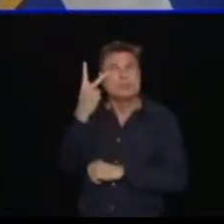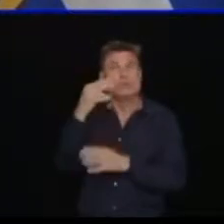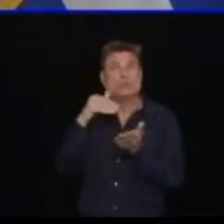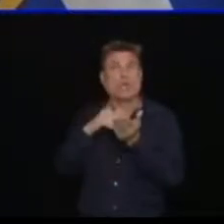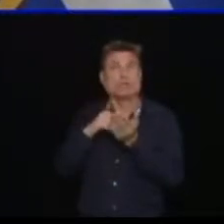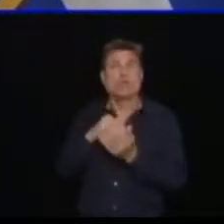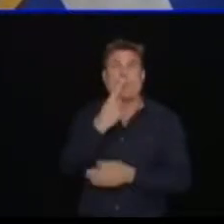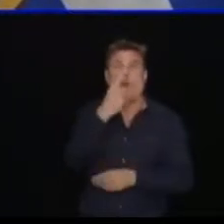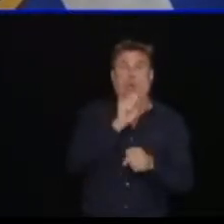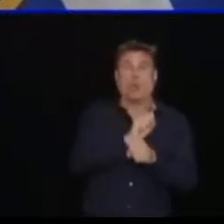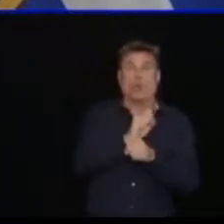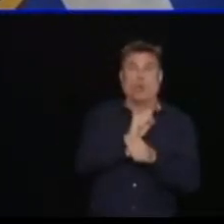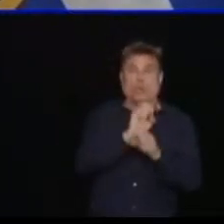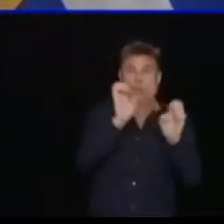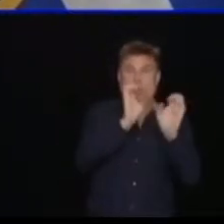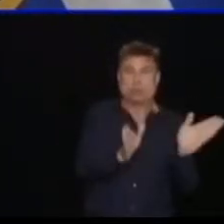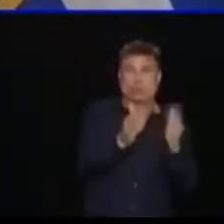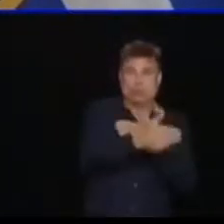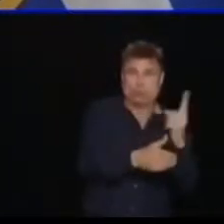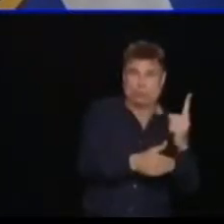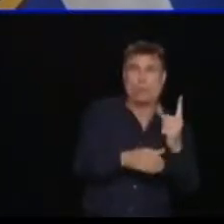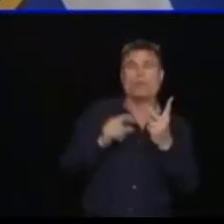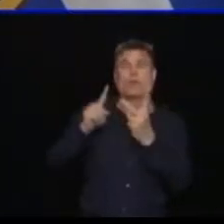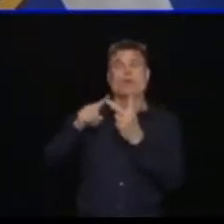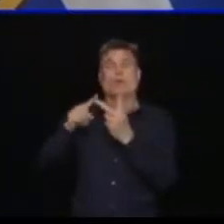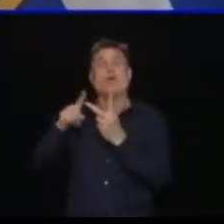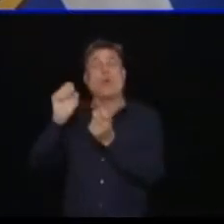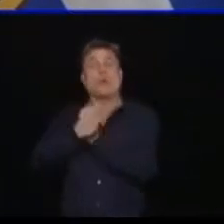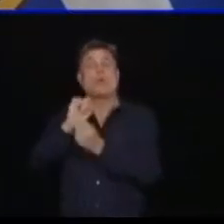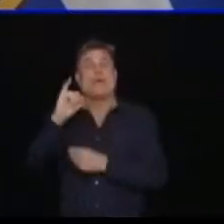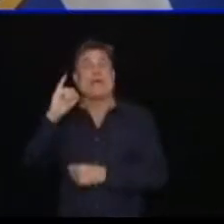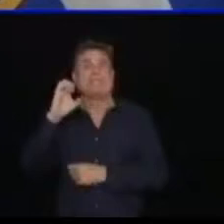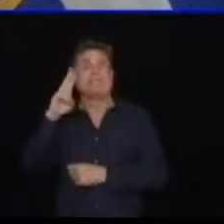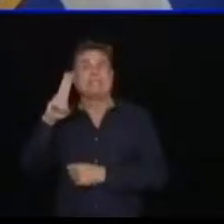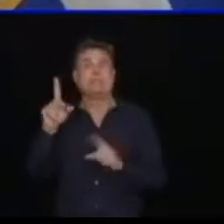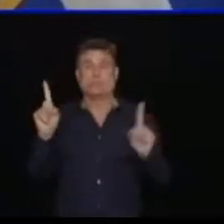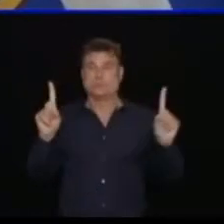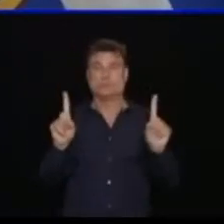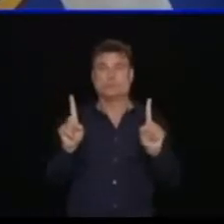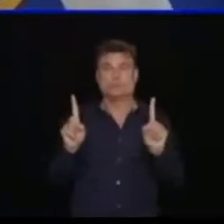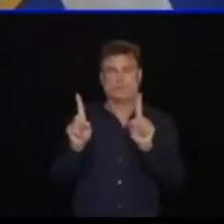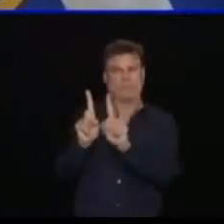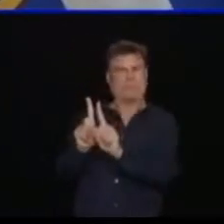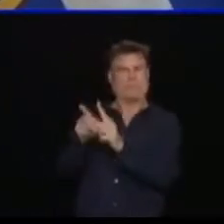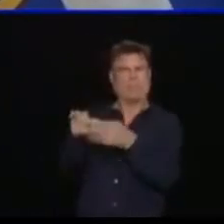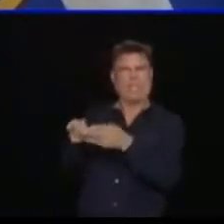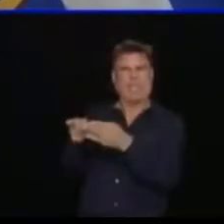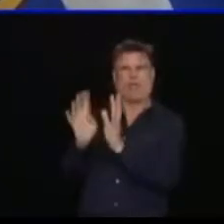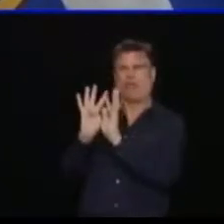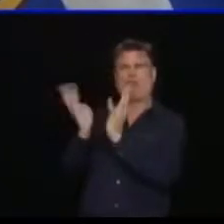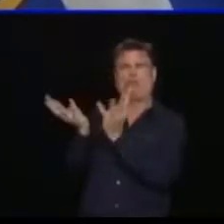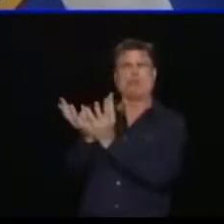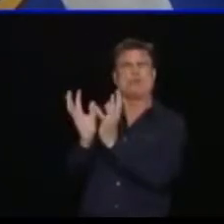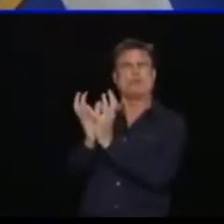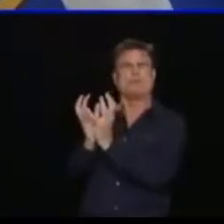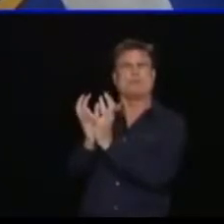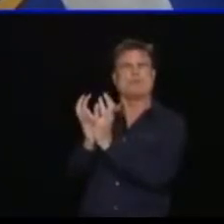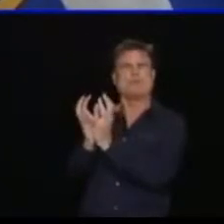舞很多人。 Yeah, I can't comment on any specific thing, 我对具体的事物我不做评